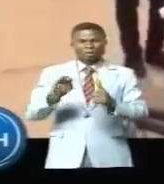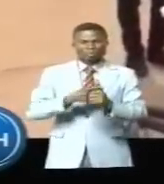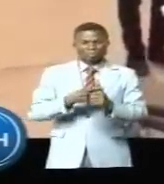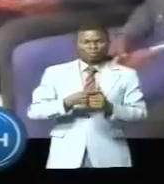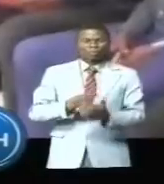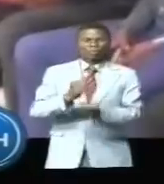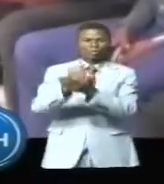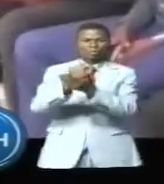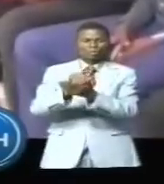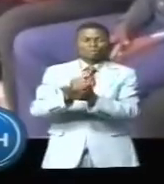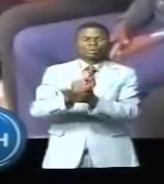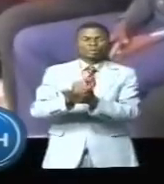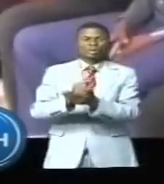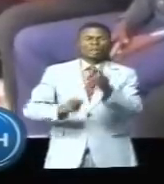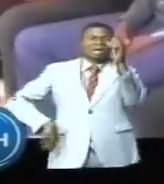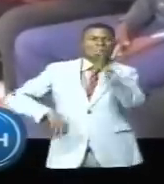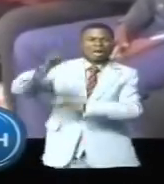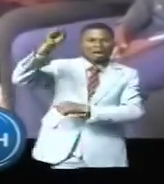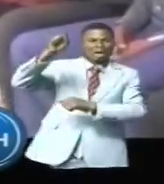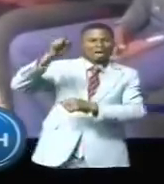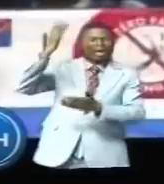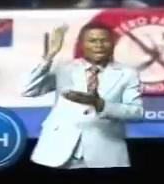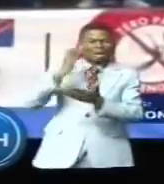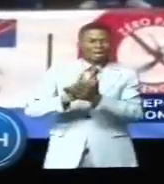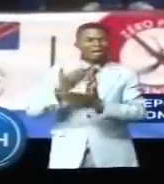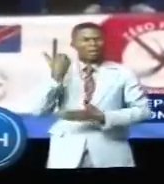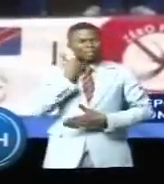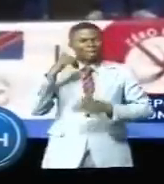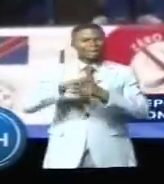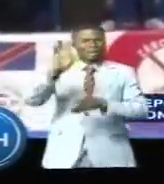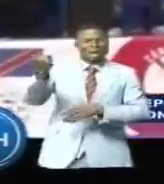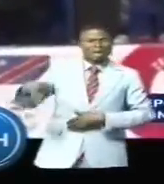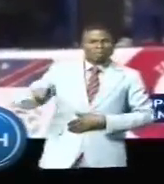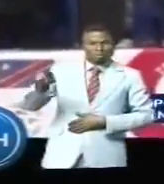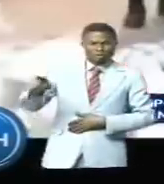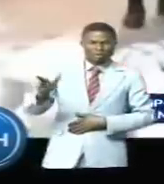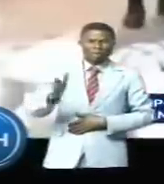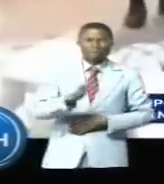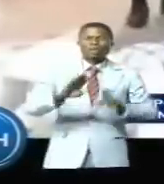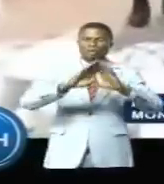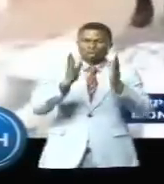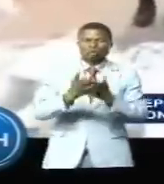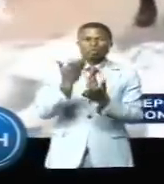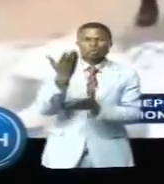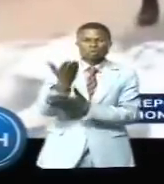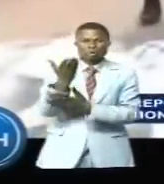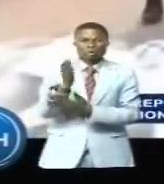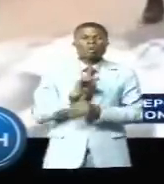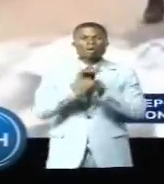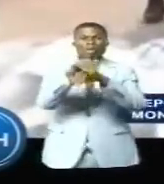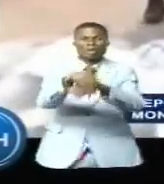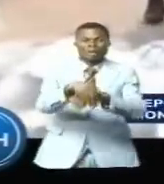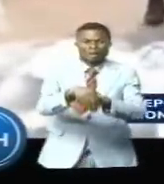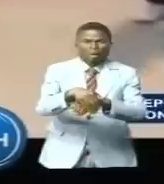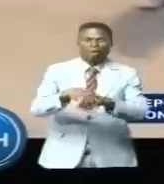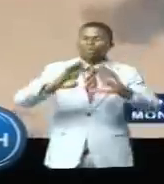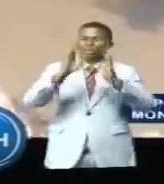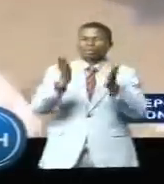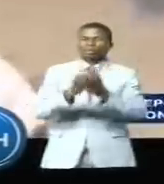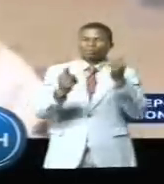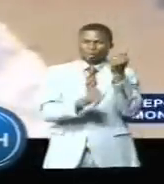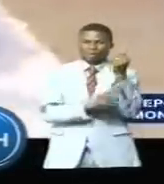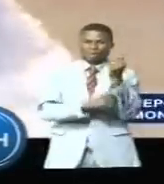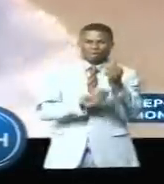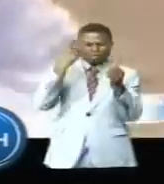faire reculer, mieux éradiquer la malaria dans sa province, tout en sollicitant l'implication de tous pour